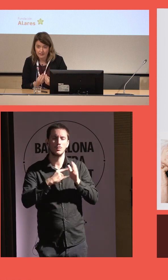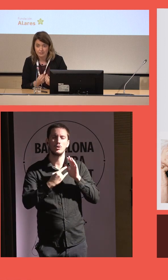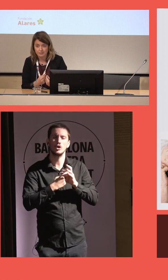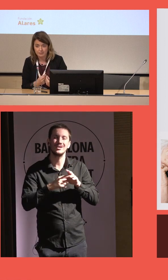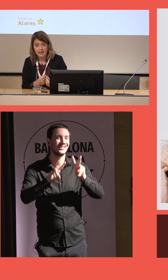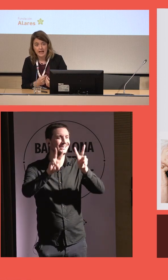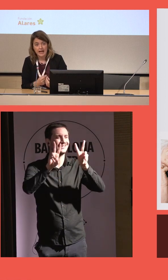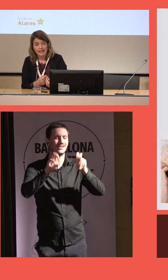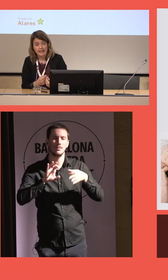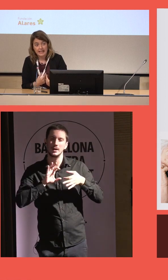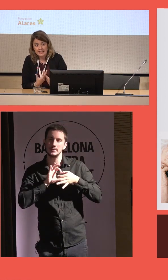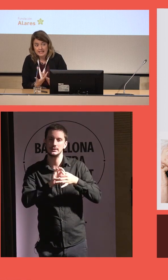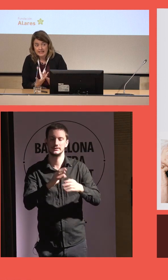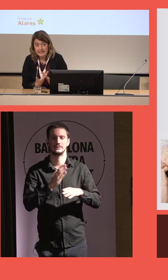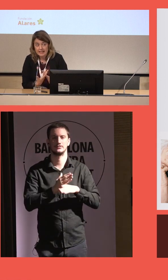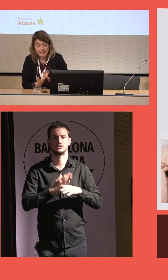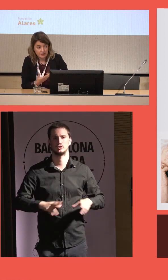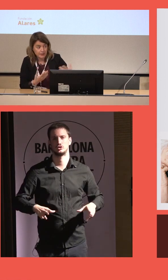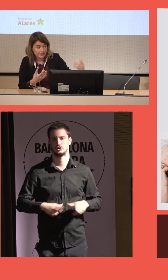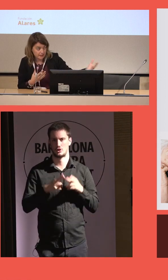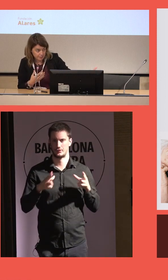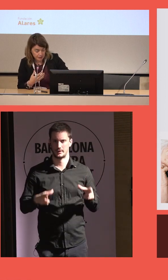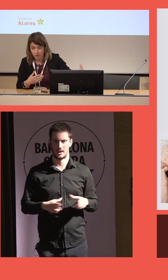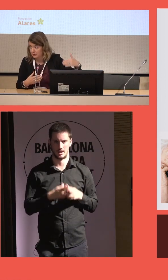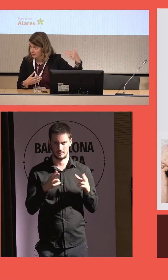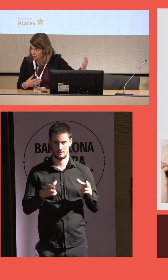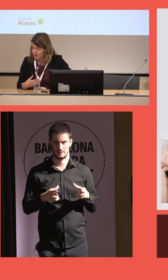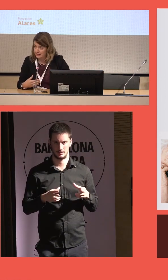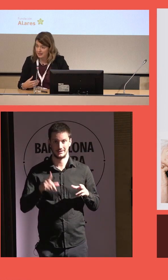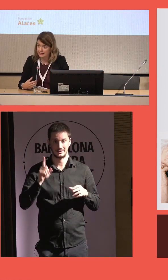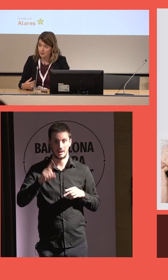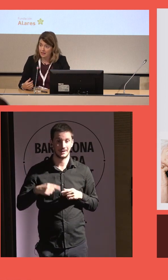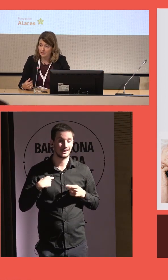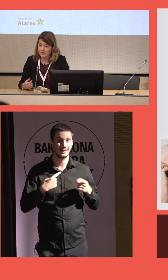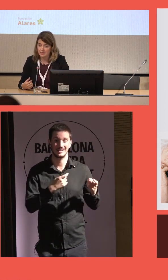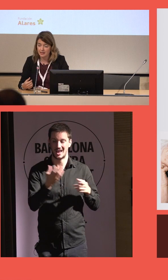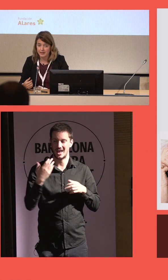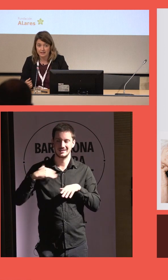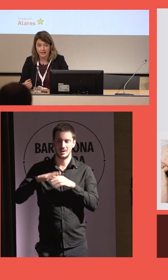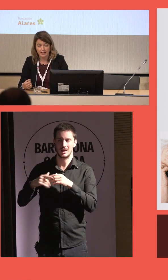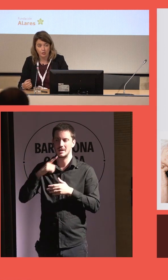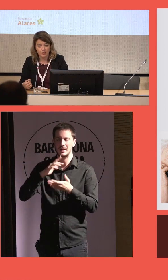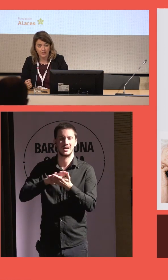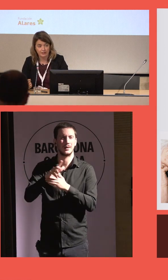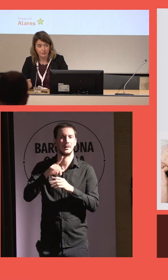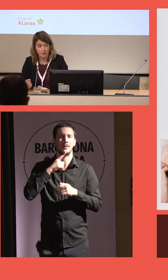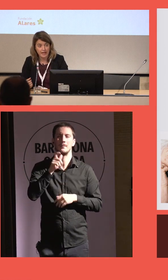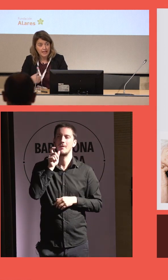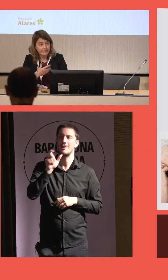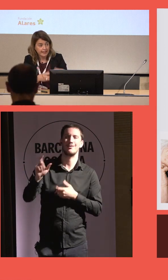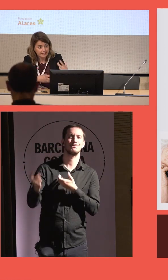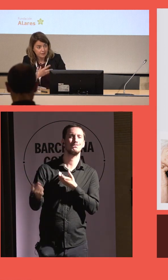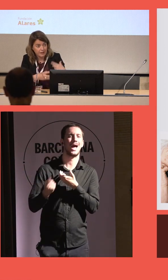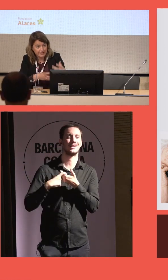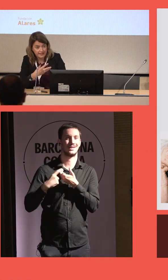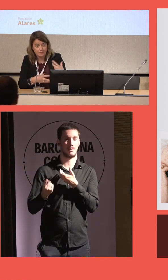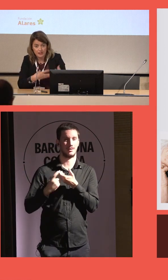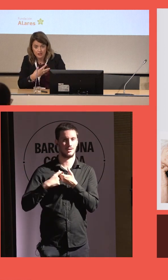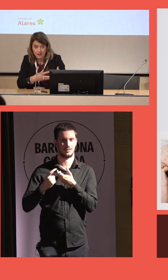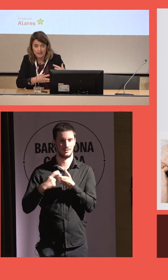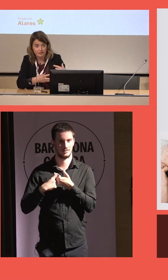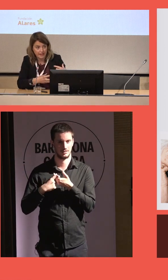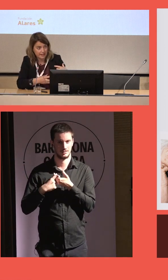social que necessiten d'aquesta participació que també he sortit en la taula d'abans la Bet crec que ho comentava molt bé d'aquesta